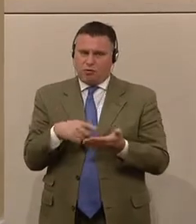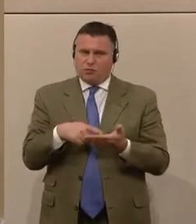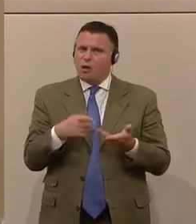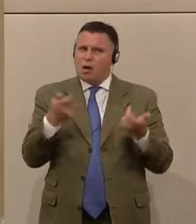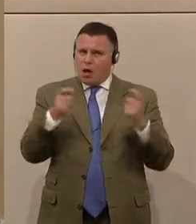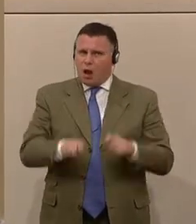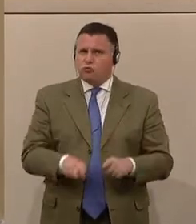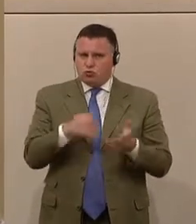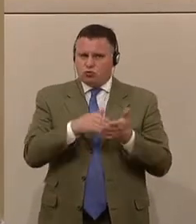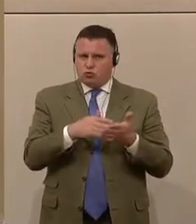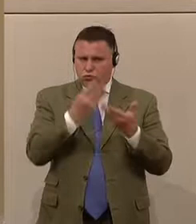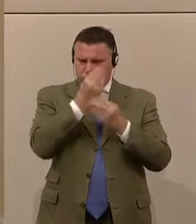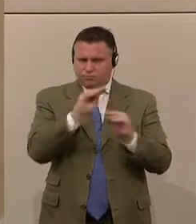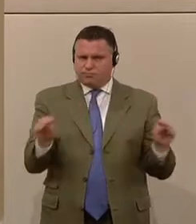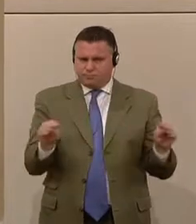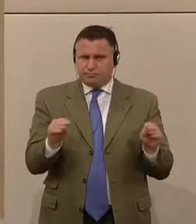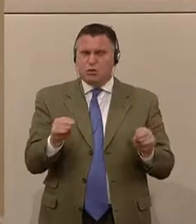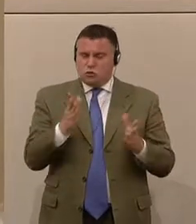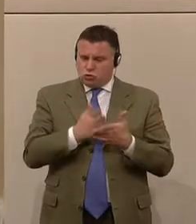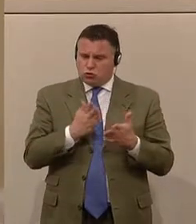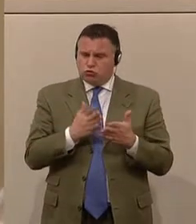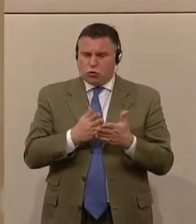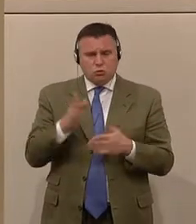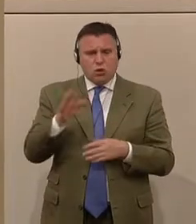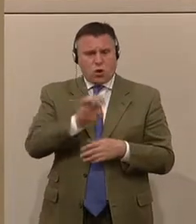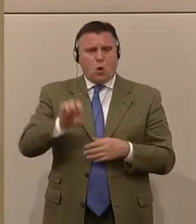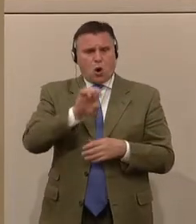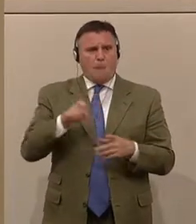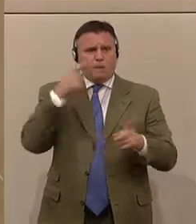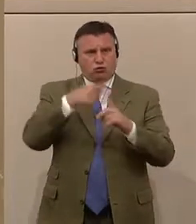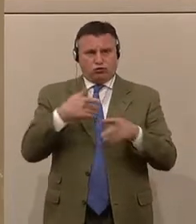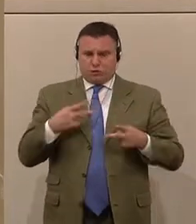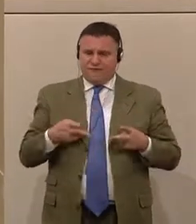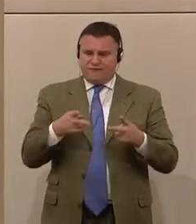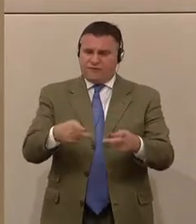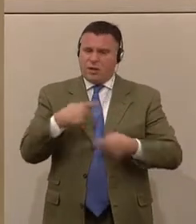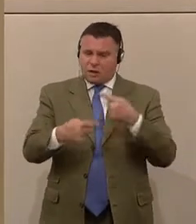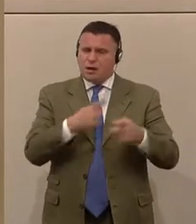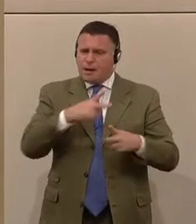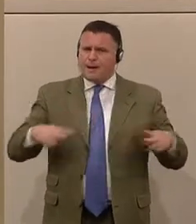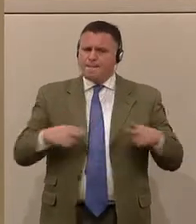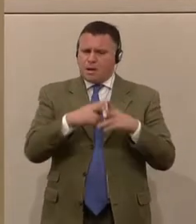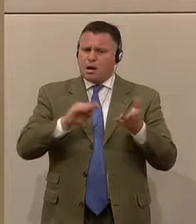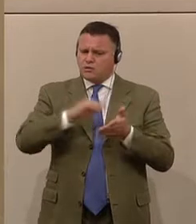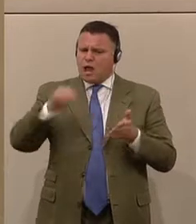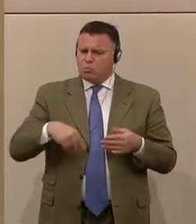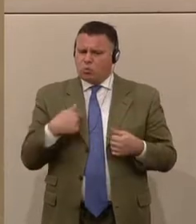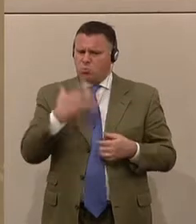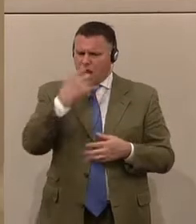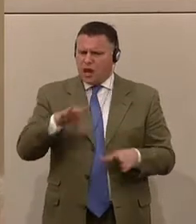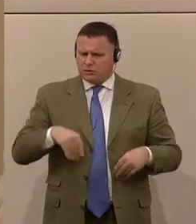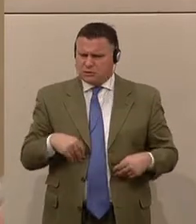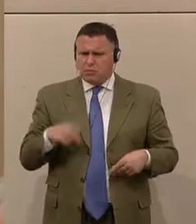noch erläutern, dass wir sehr wohl am Pfad der europäischen Ziele sind und hier das Abkommen von Paris sehr wohl ernst nehmen. Und